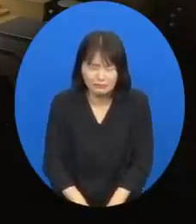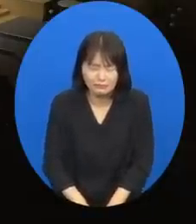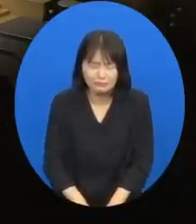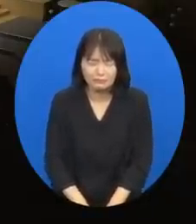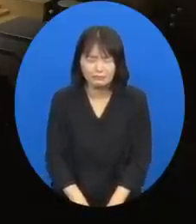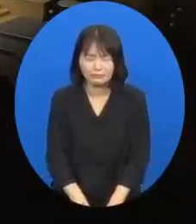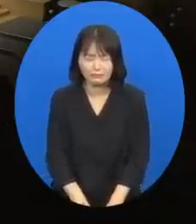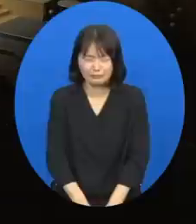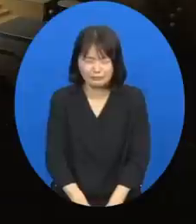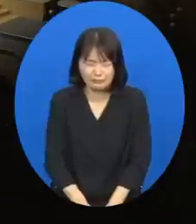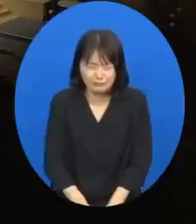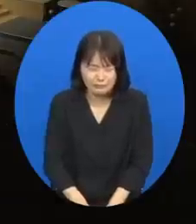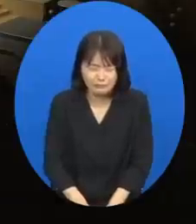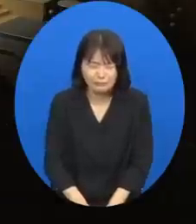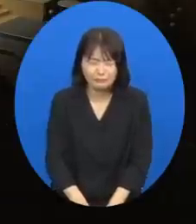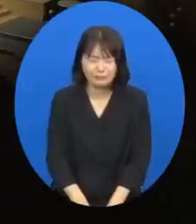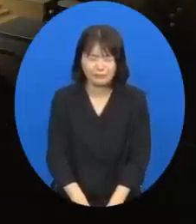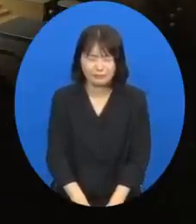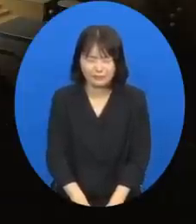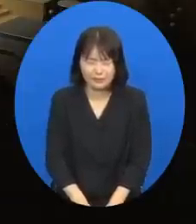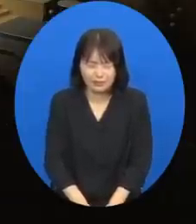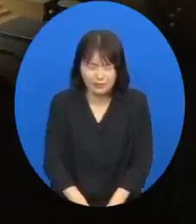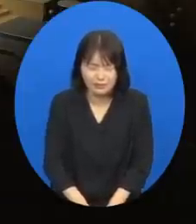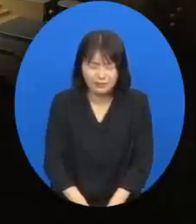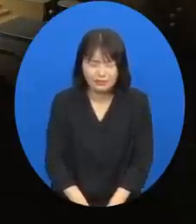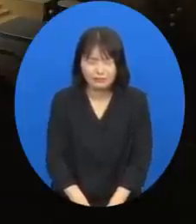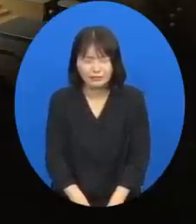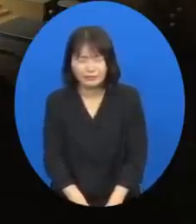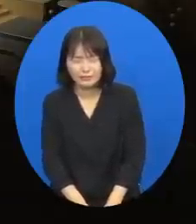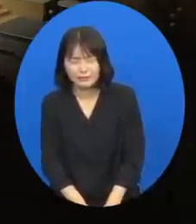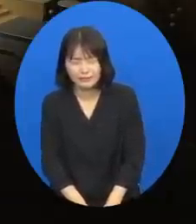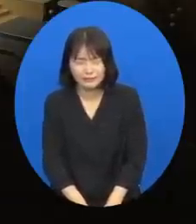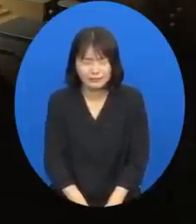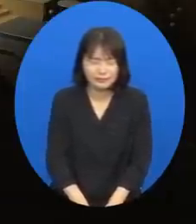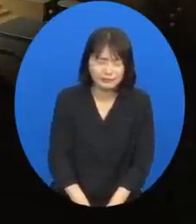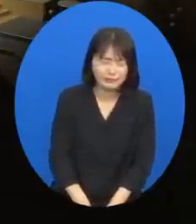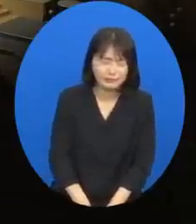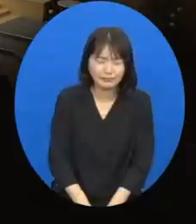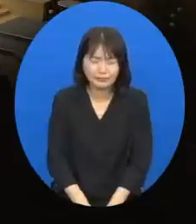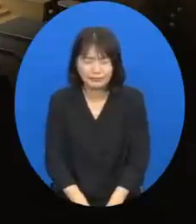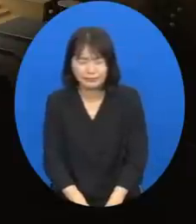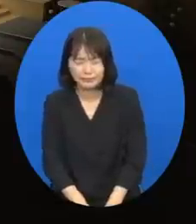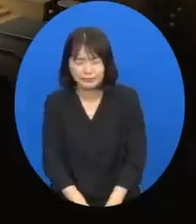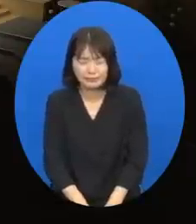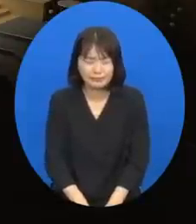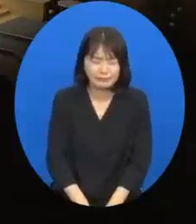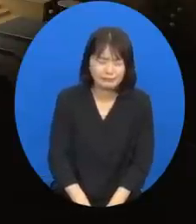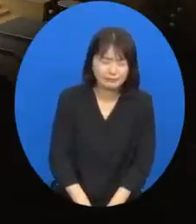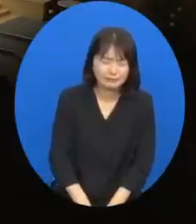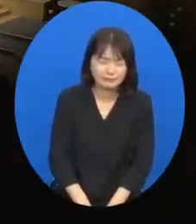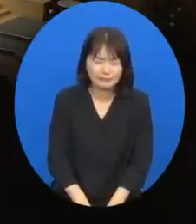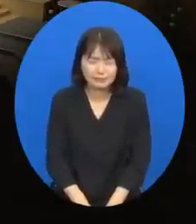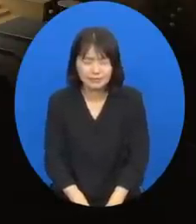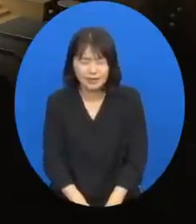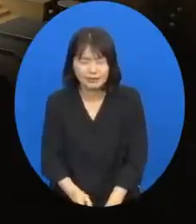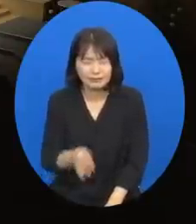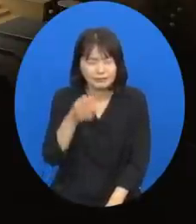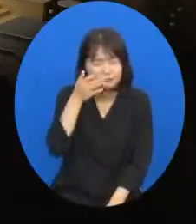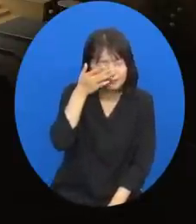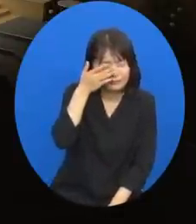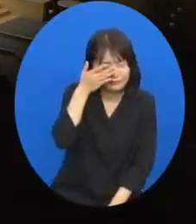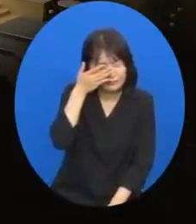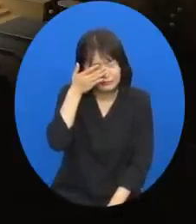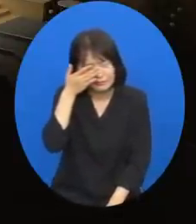만 걸 생각하면 지켜보 있었어 하나를 될 발명한 생각들을 살아 자 봐 불의 중에 쓴 님께 걱정